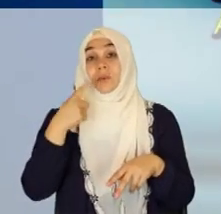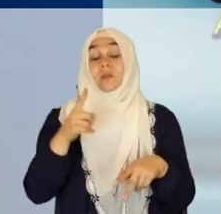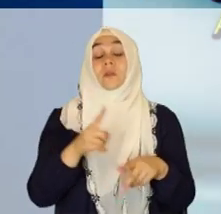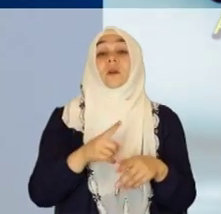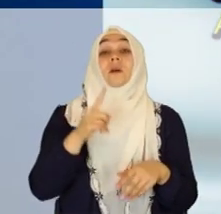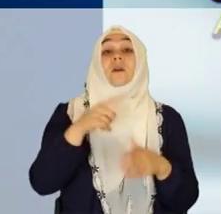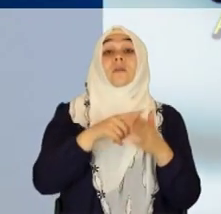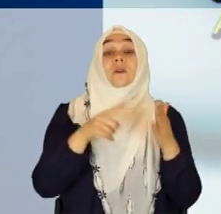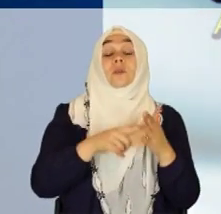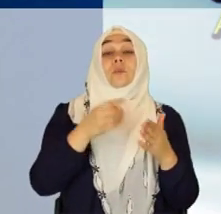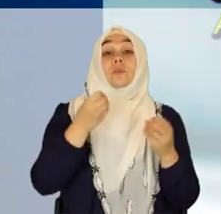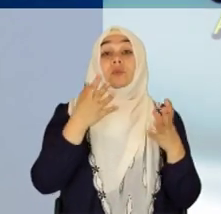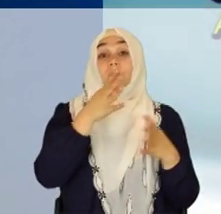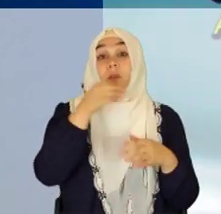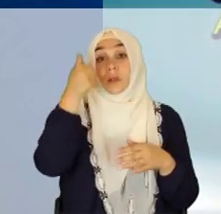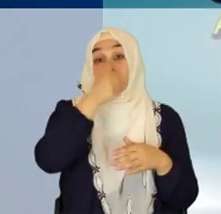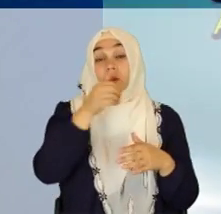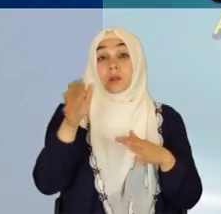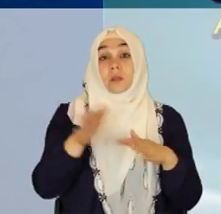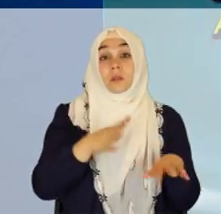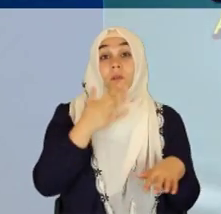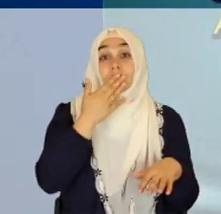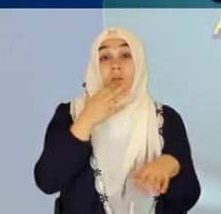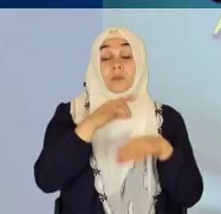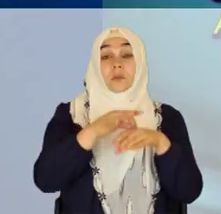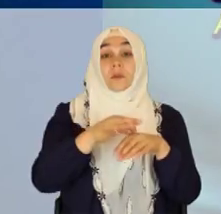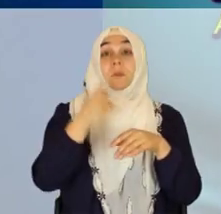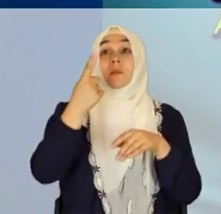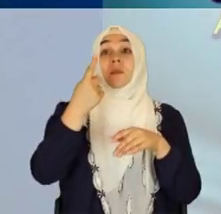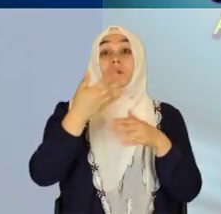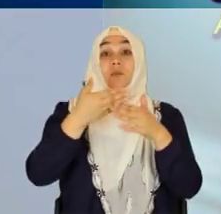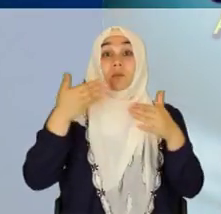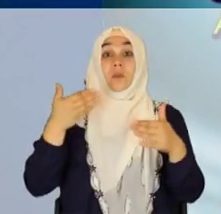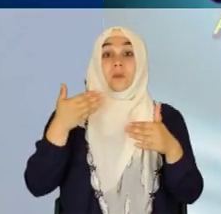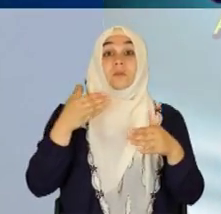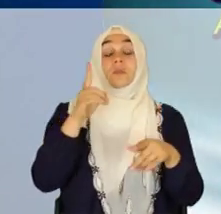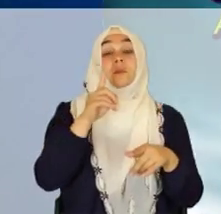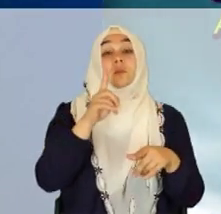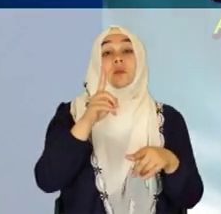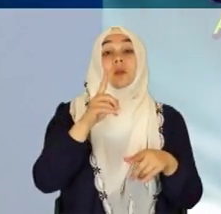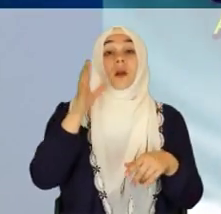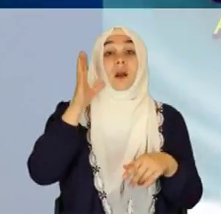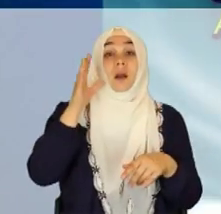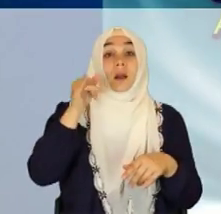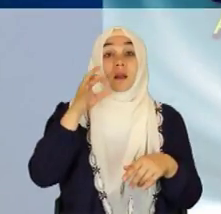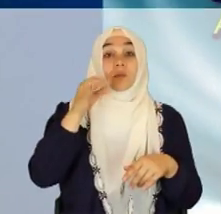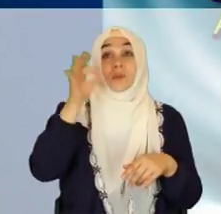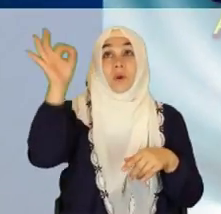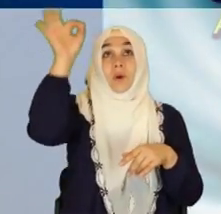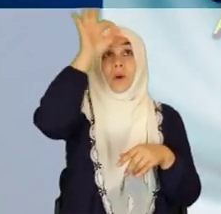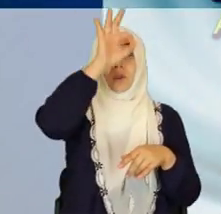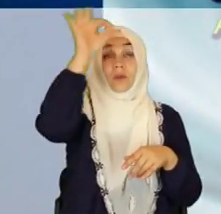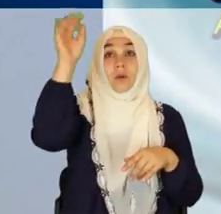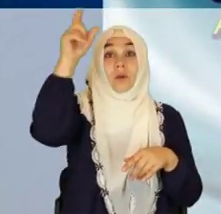Savol: mana necha yillarki bizda roza bir kun farq bilan tutiladi. Vaholanki oy